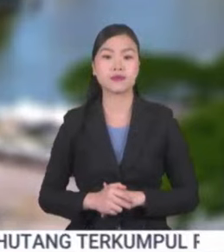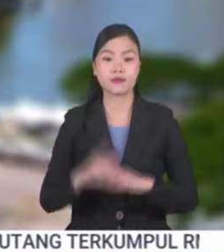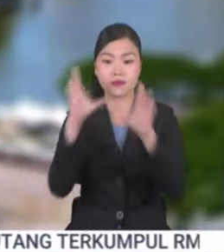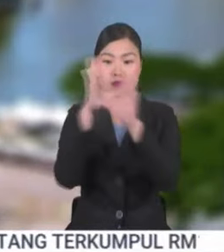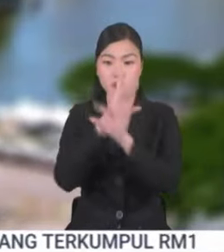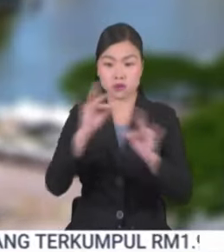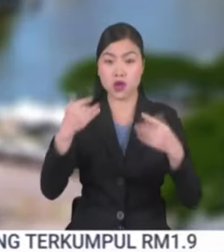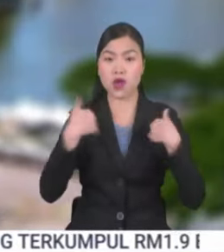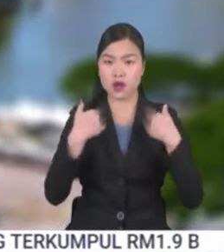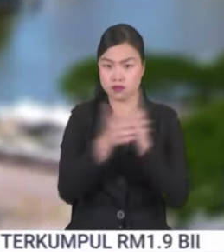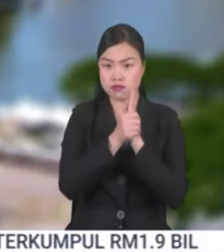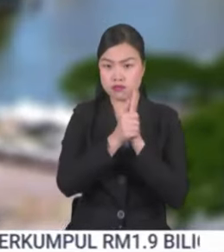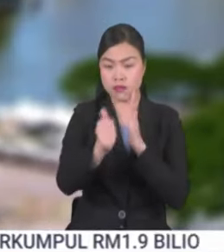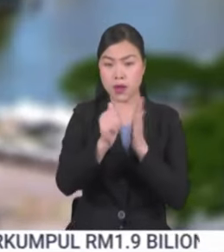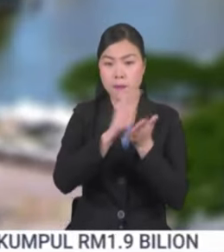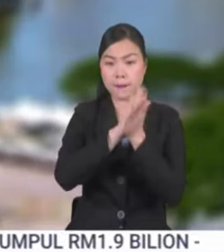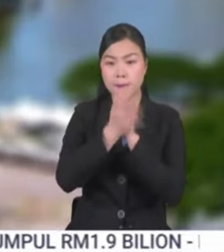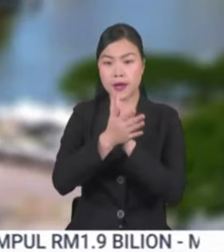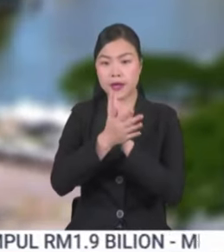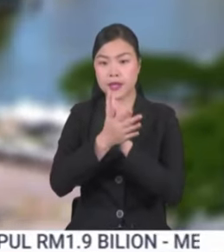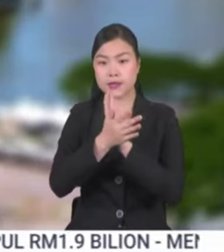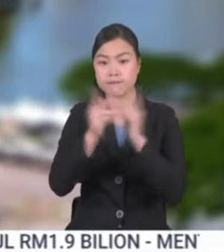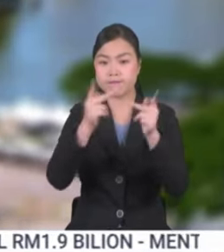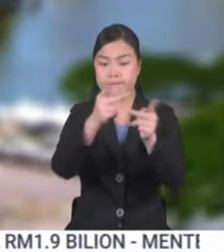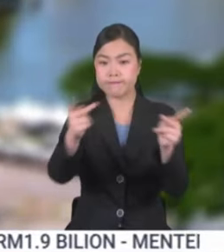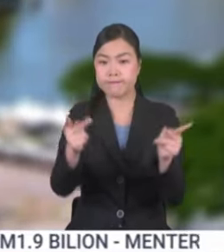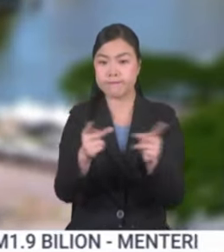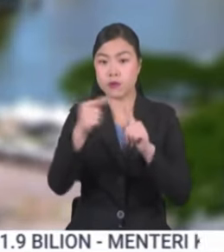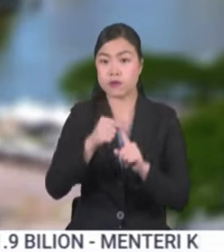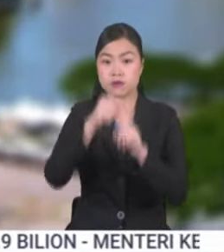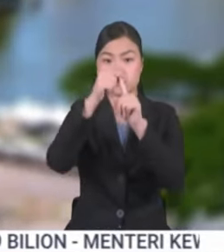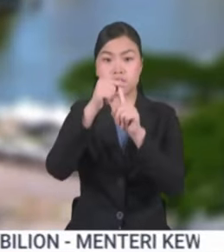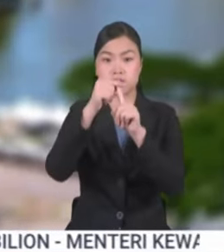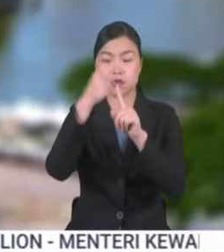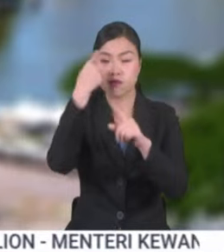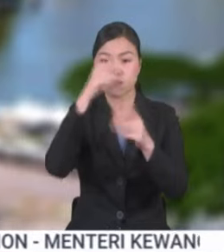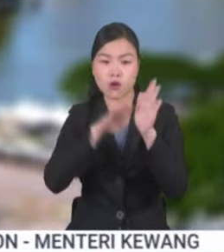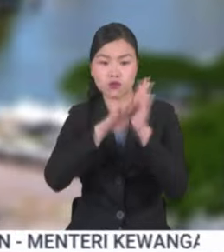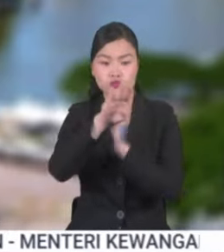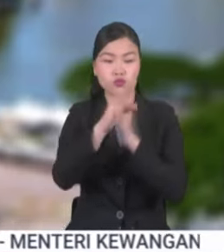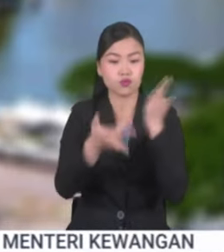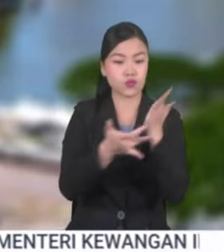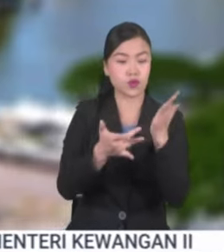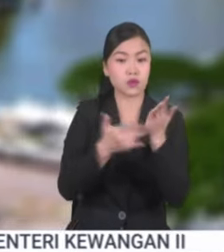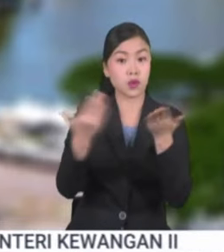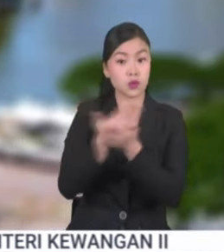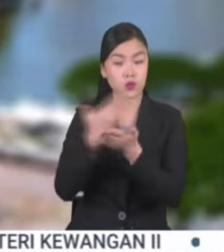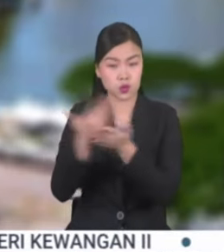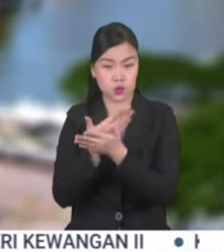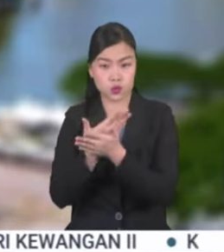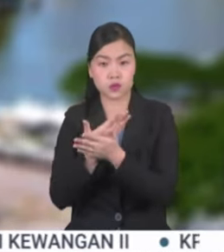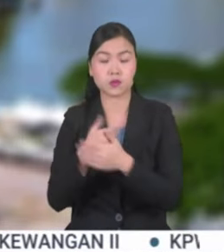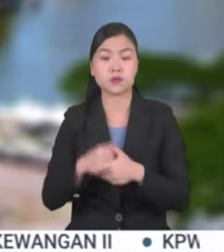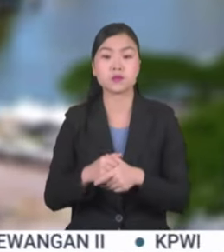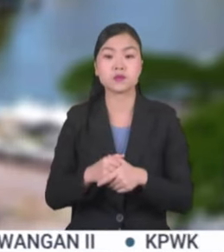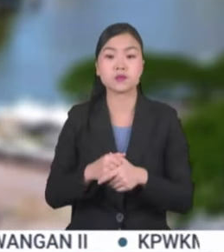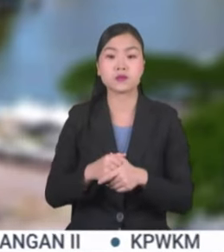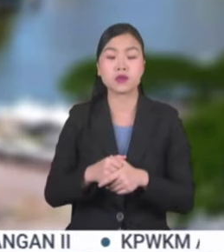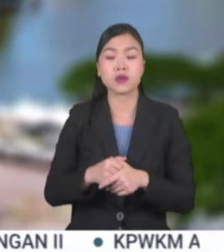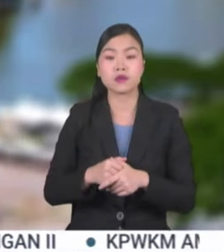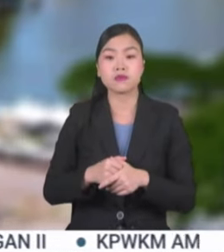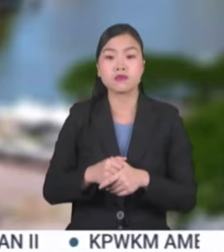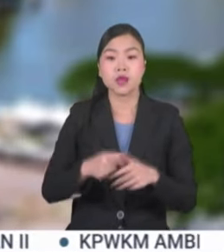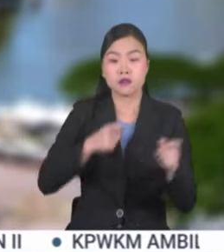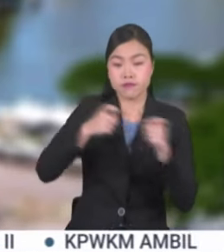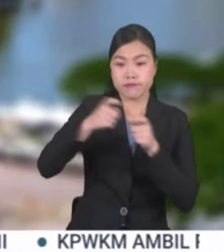Sarawak berpotensi menjadi destinasi utama bagi pengkaji dan pembangun teknologi baru di Asia Tenggara. Timbalan Menteri Perancangan Bandar,